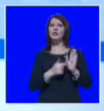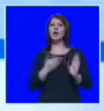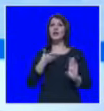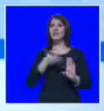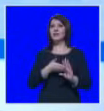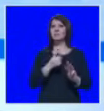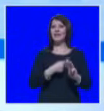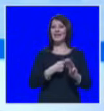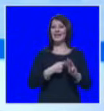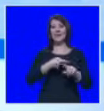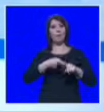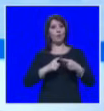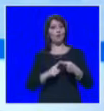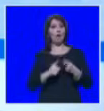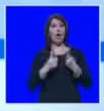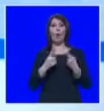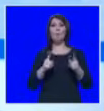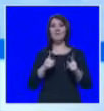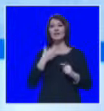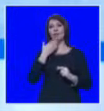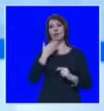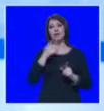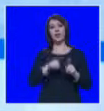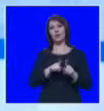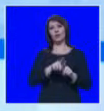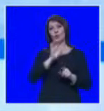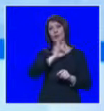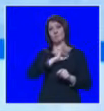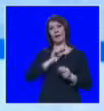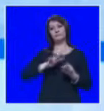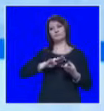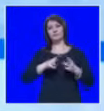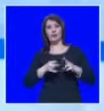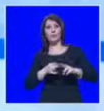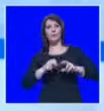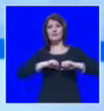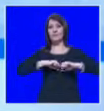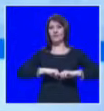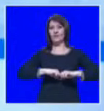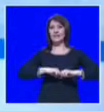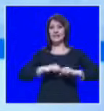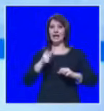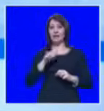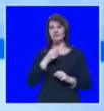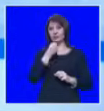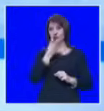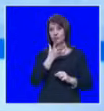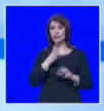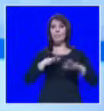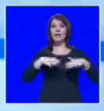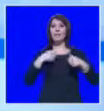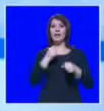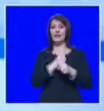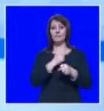Влизаме в Шенген наполовина, което управляващите отчитат като успех. Ротацията във властта е на път да се случи. Парламентът работи.